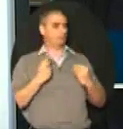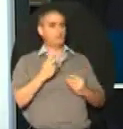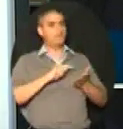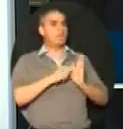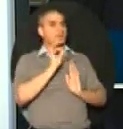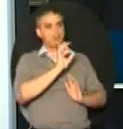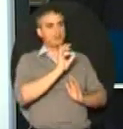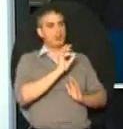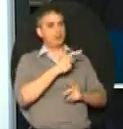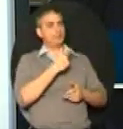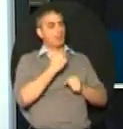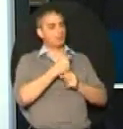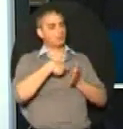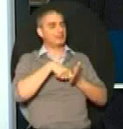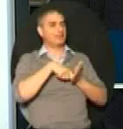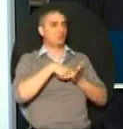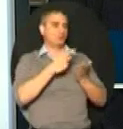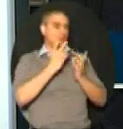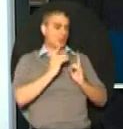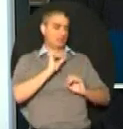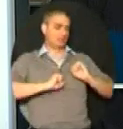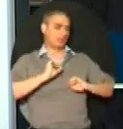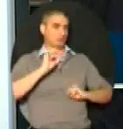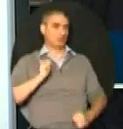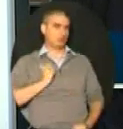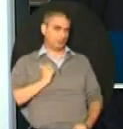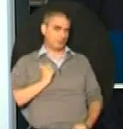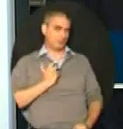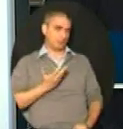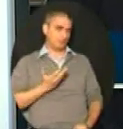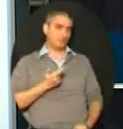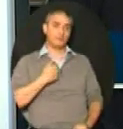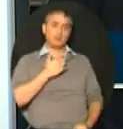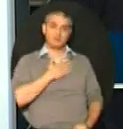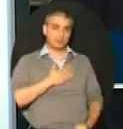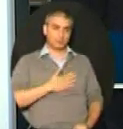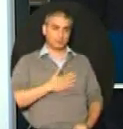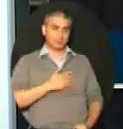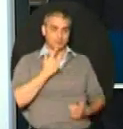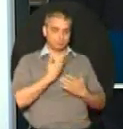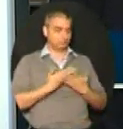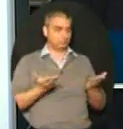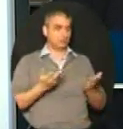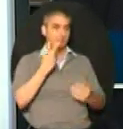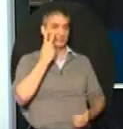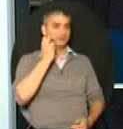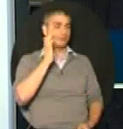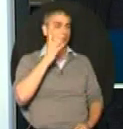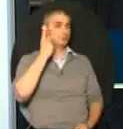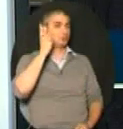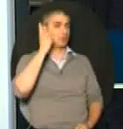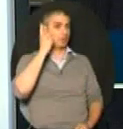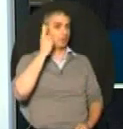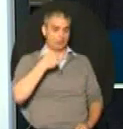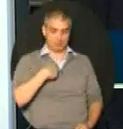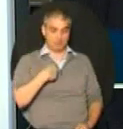מטרה להביא לתיקון דרכי התנהלותו של הצבא. ואני רוצה לשים על השולחן 25 שנים